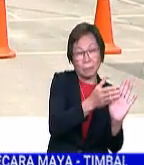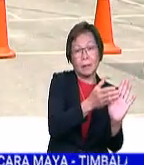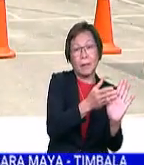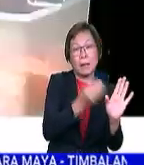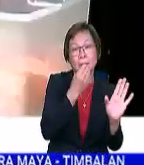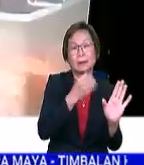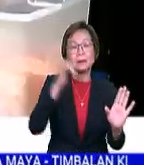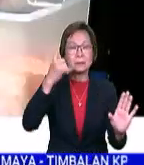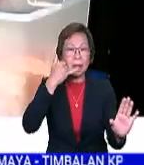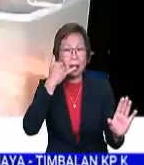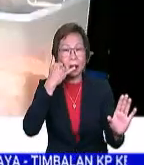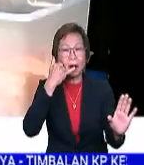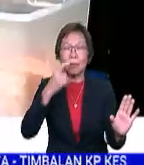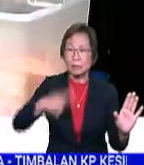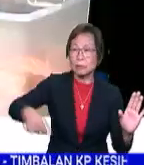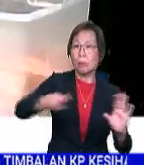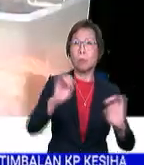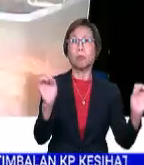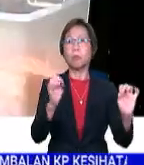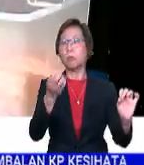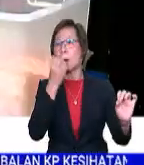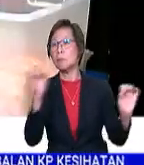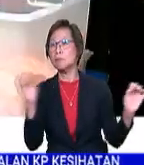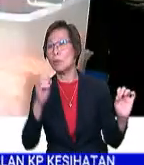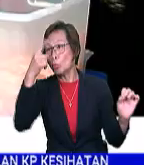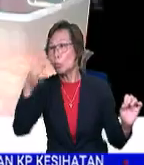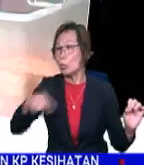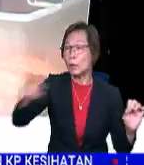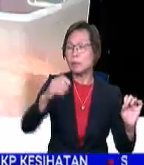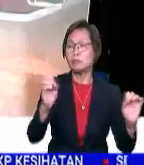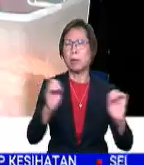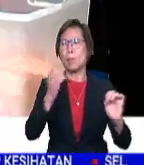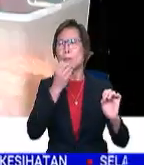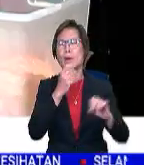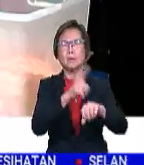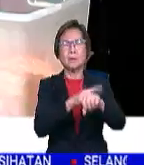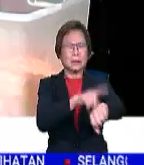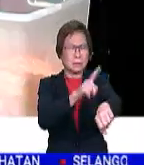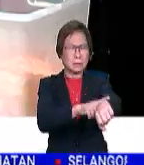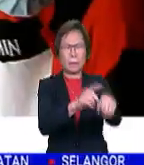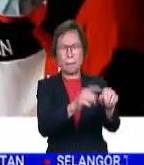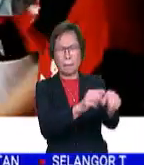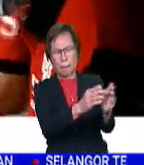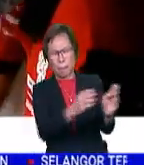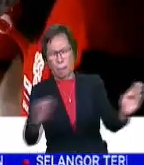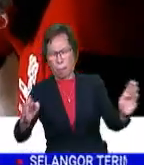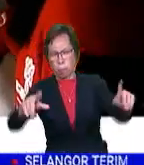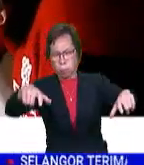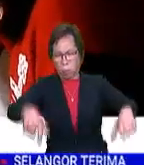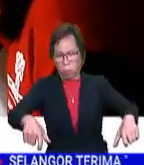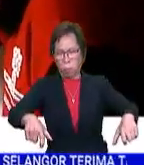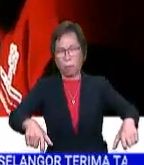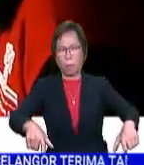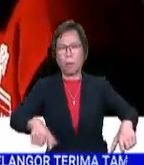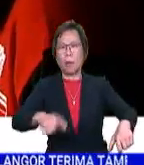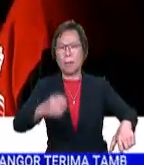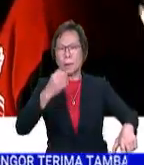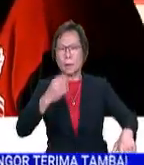hayat buat mereka yang terputus bekalan makanan sepanjang pelaksanaan Perintah Kawalan